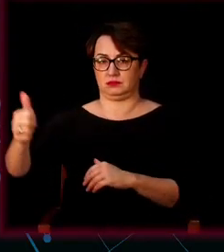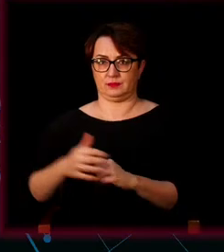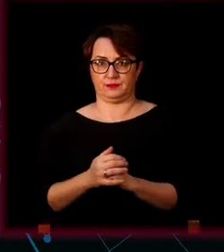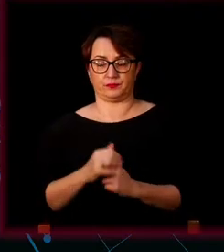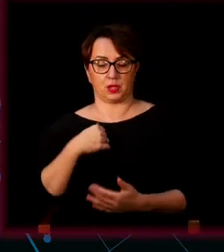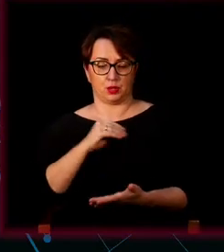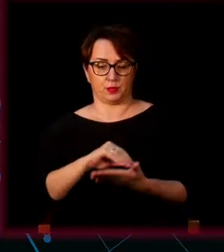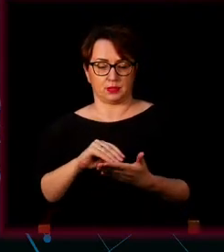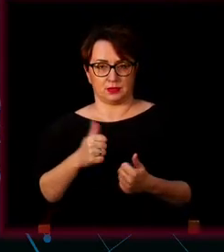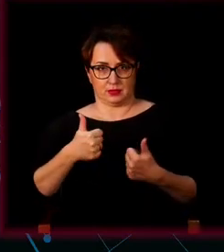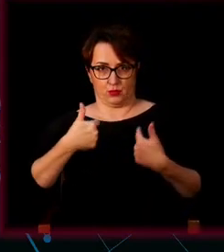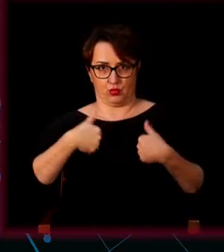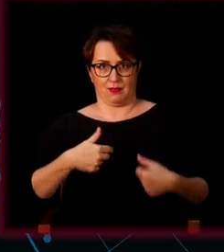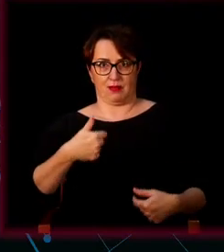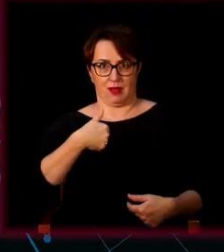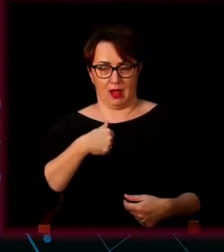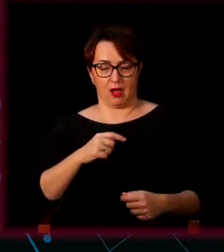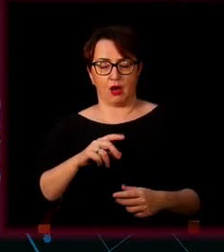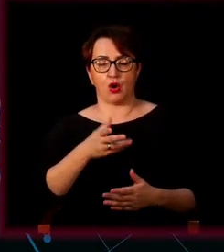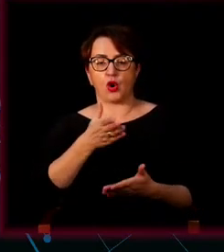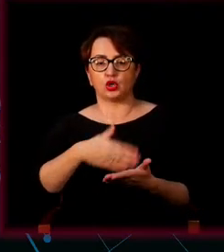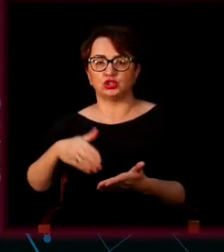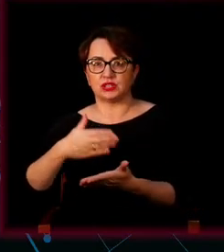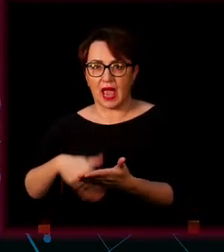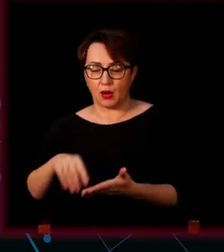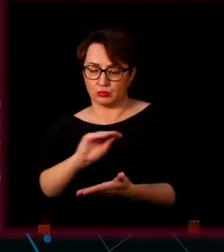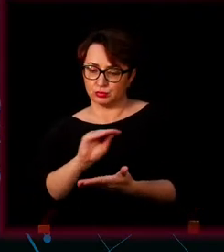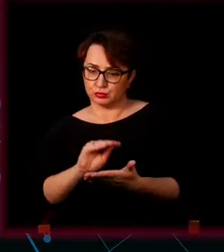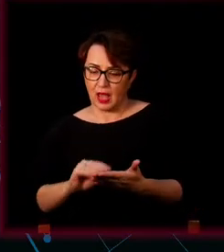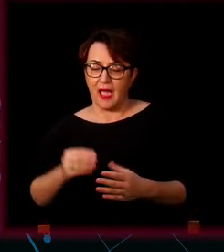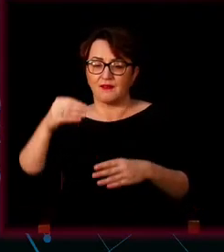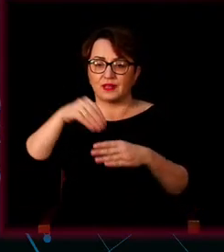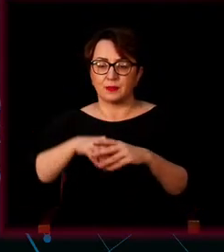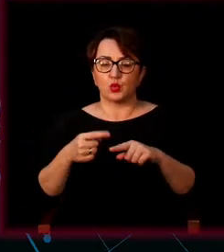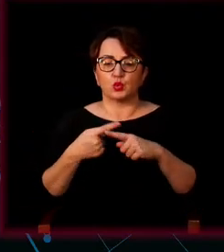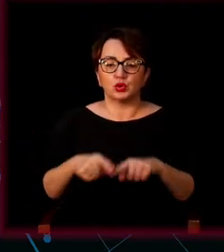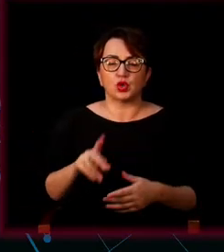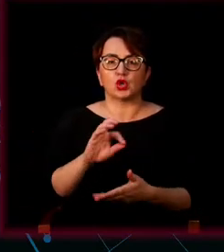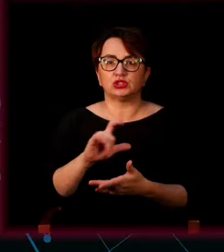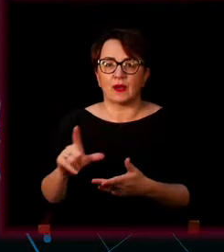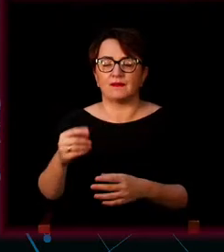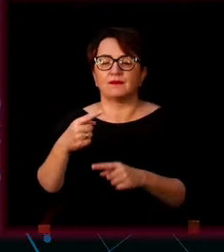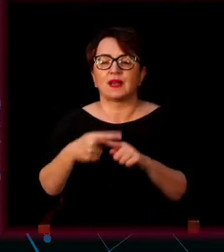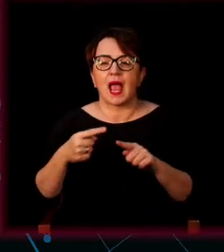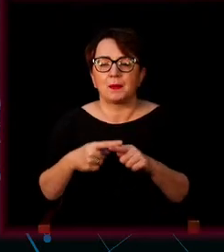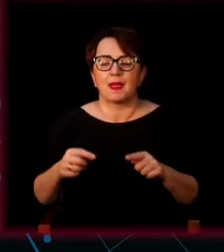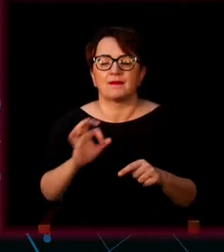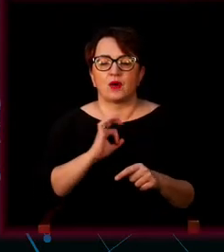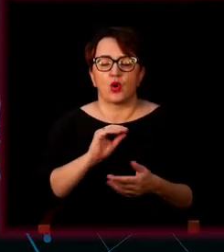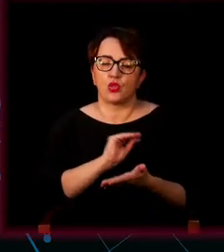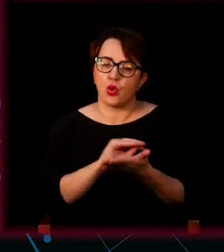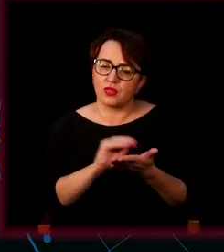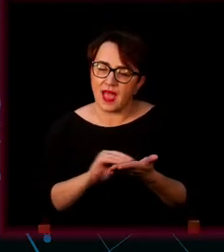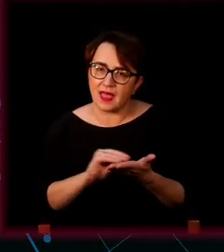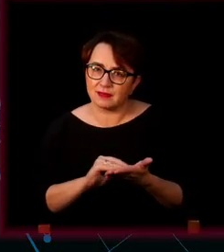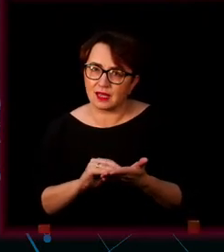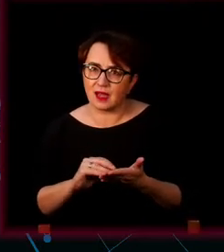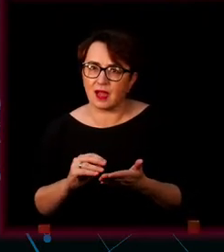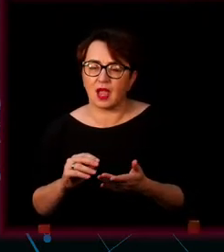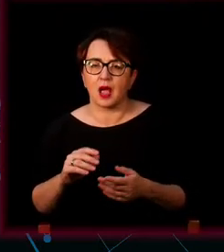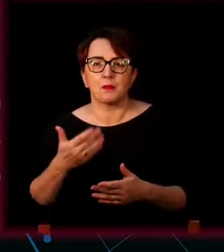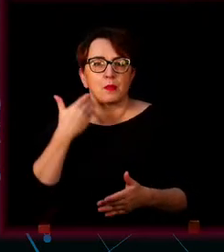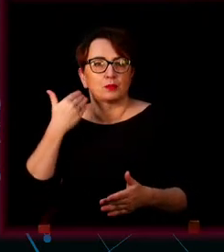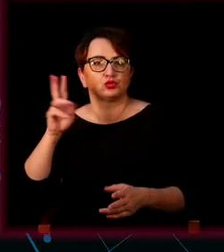pierwszej osobie rozdziały tego raportu przetykane są krótszymi rozdziałami prezentującymi fragmenty notatek terenowych poprzednich badaczy